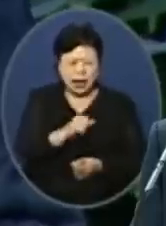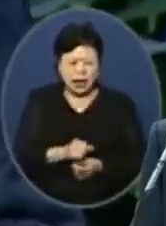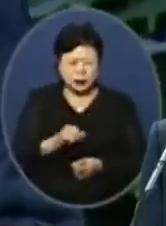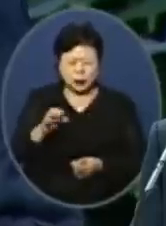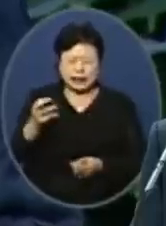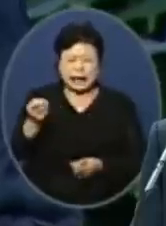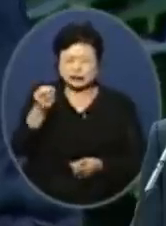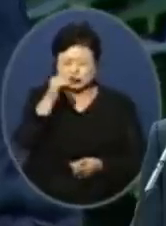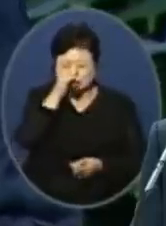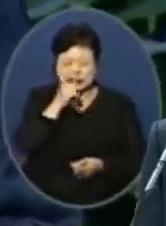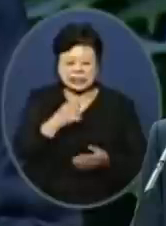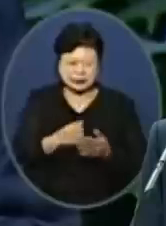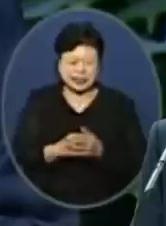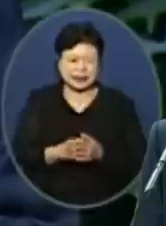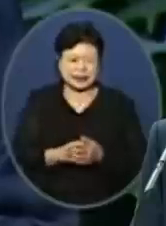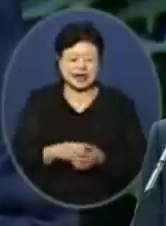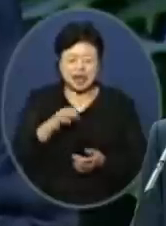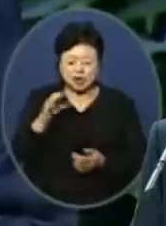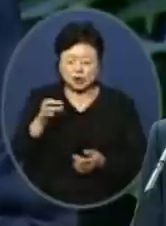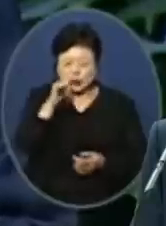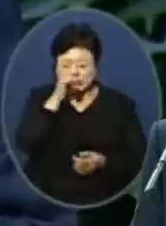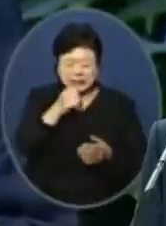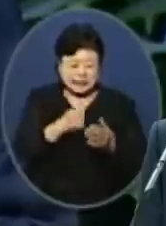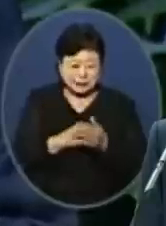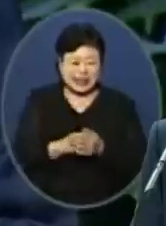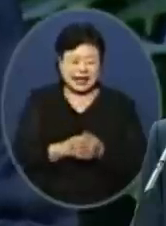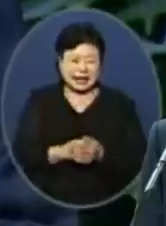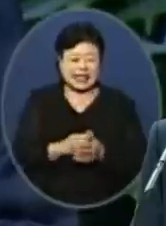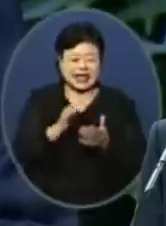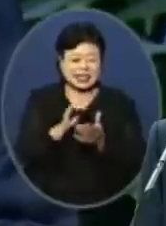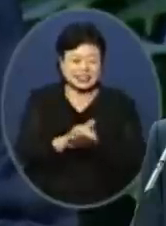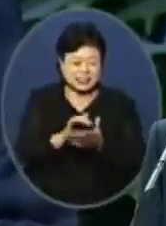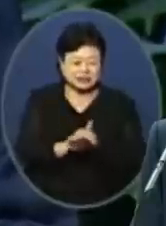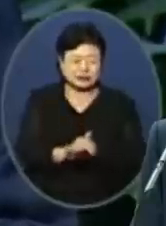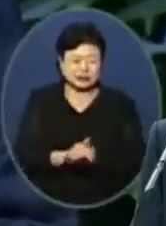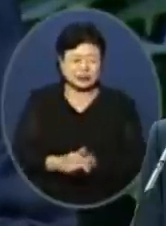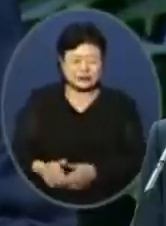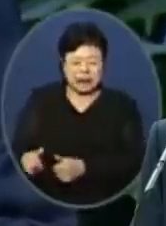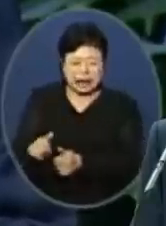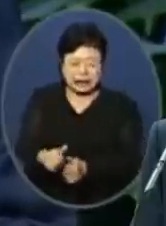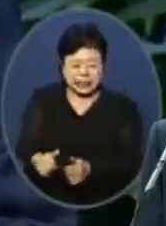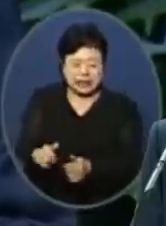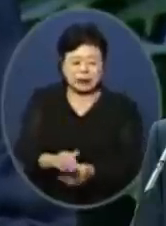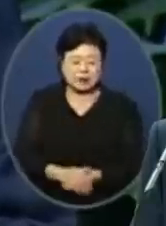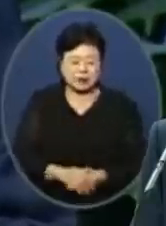따르고 돈 있으면 또 화려한